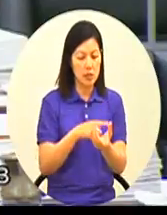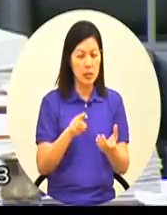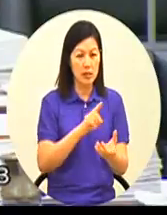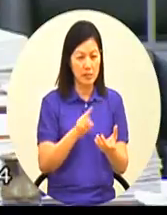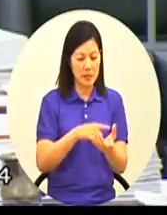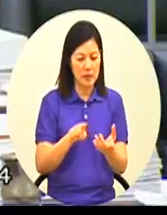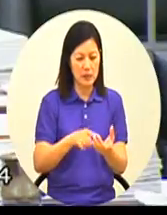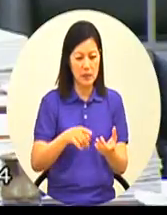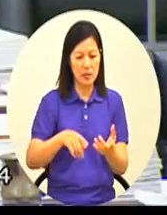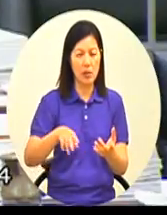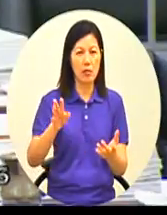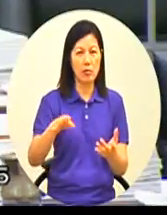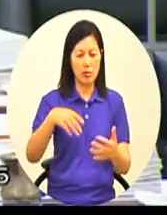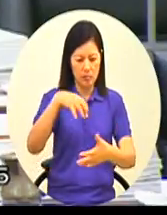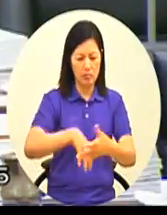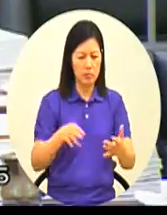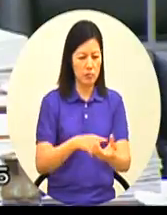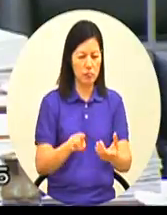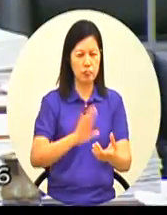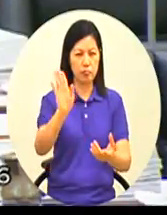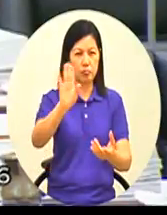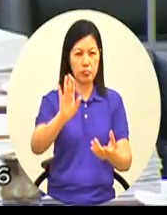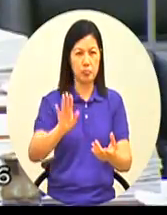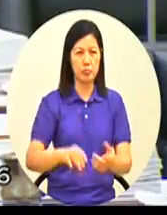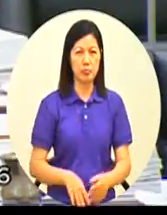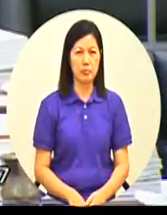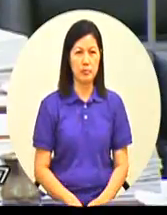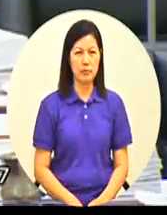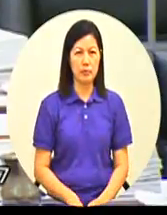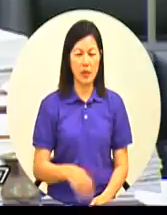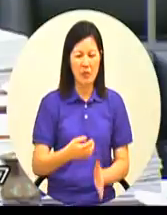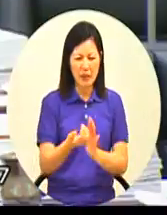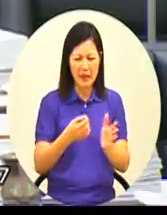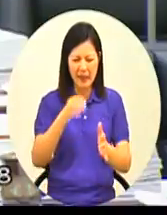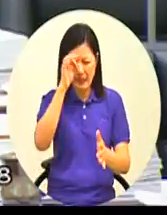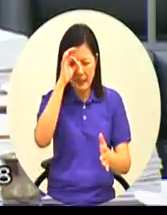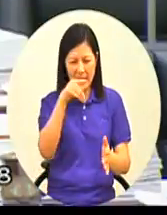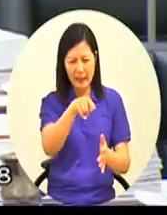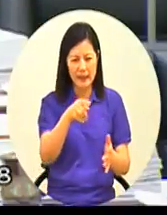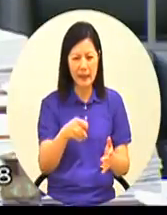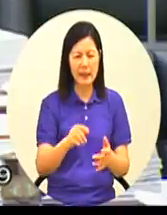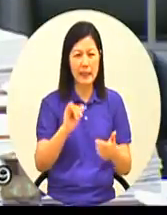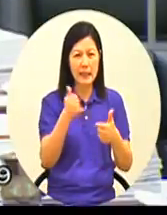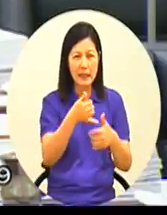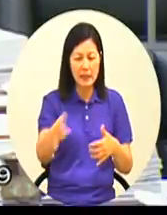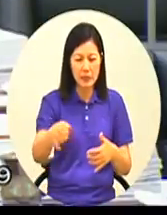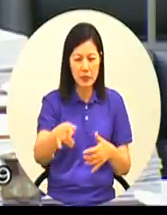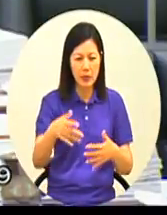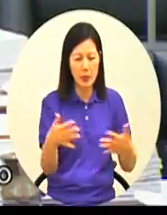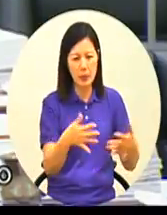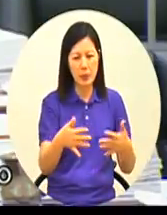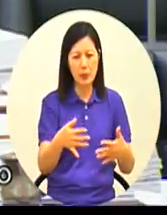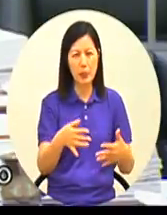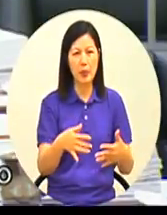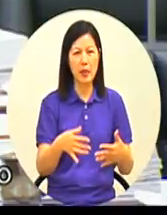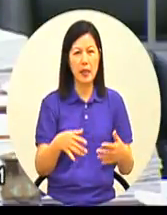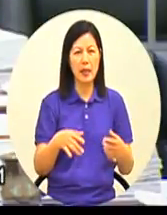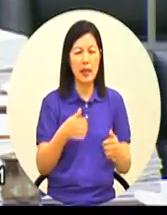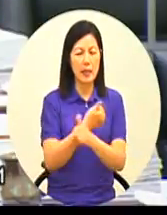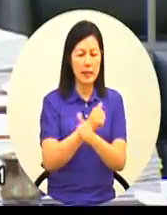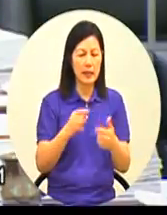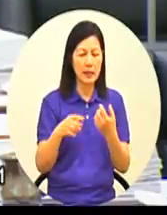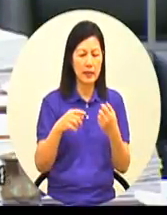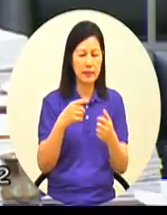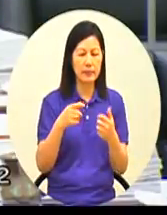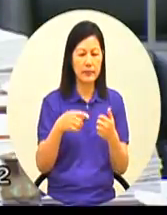不要在这里面滑手机？我刚刚看我们的议员在那边咨询，研考会第一排才坐